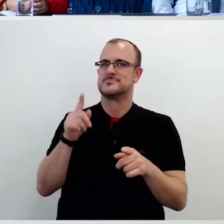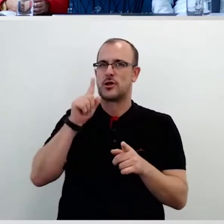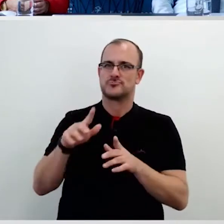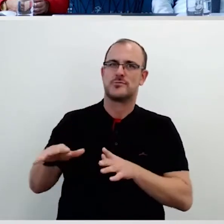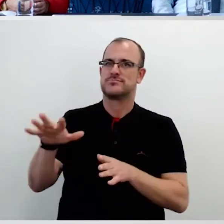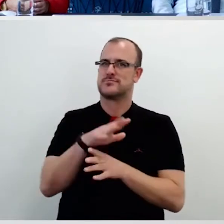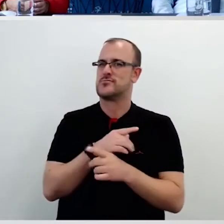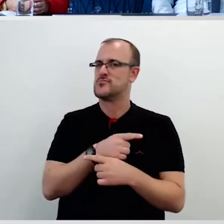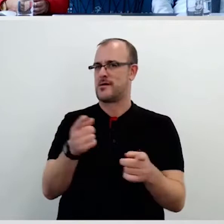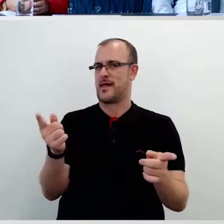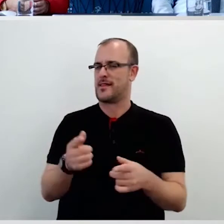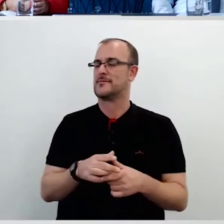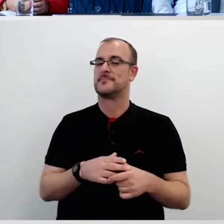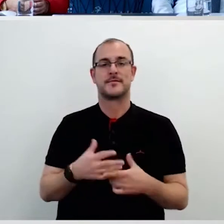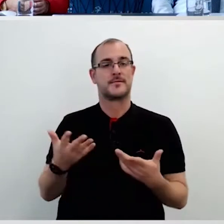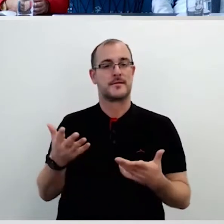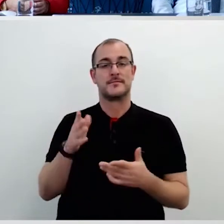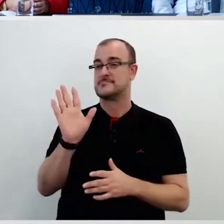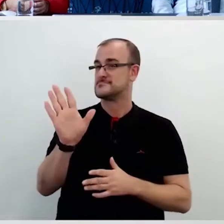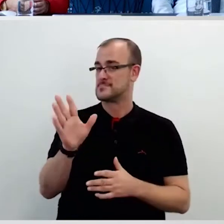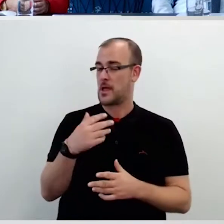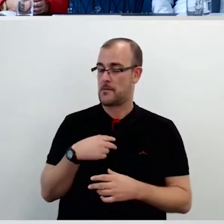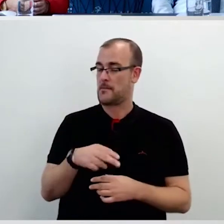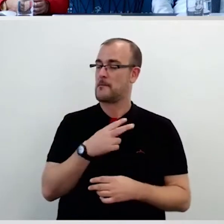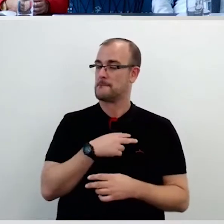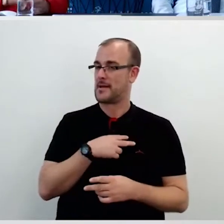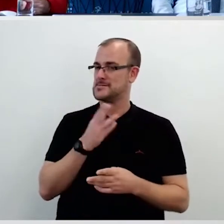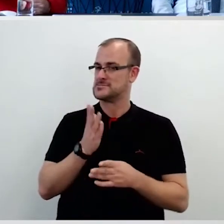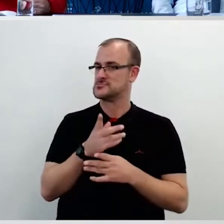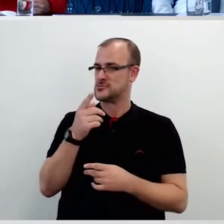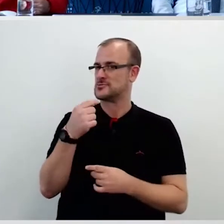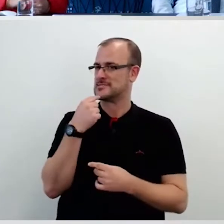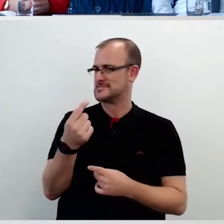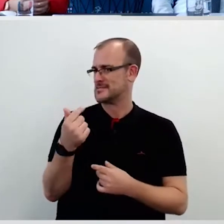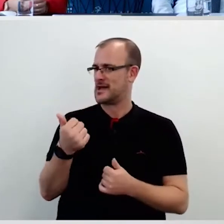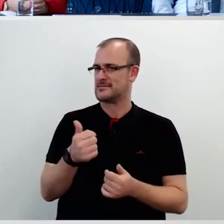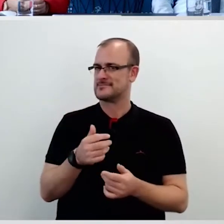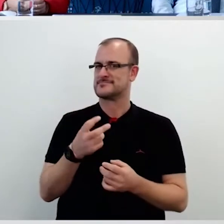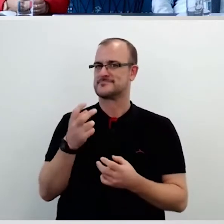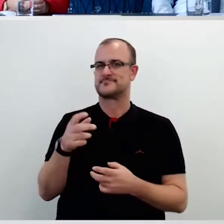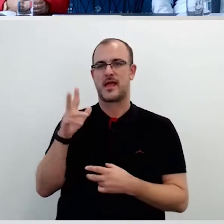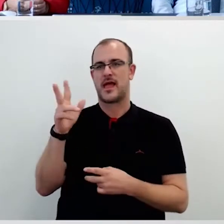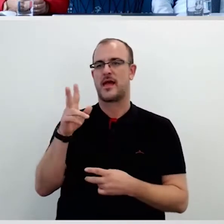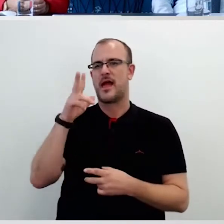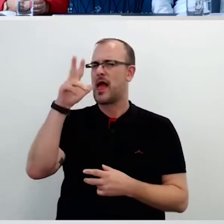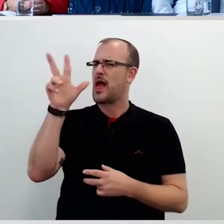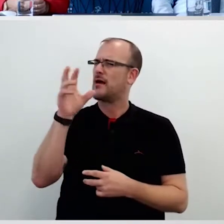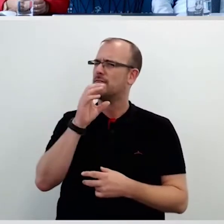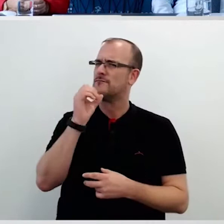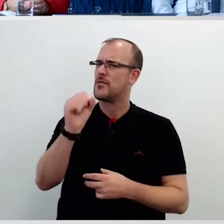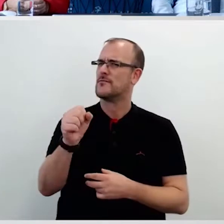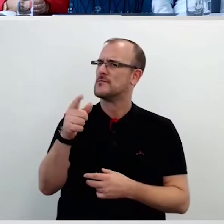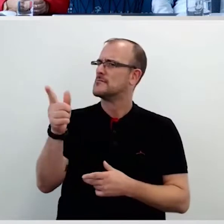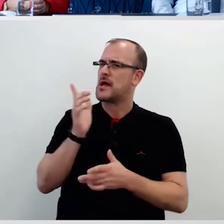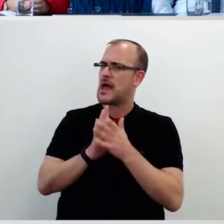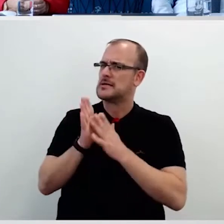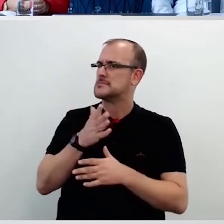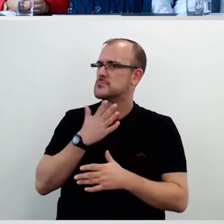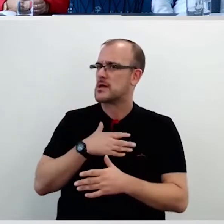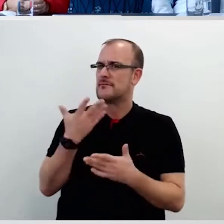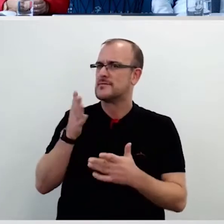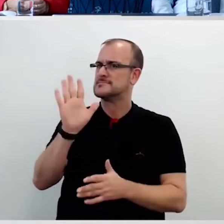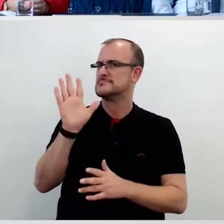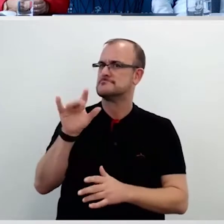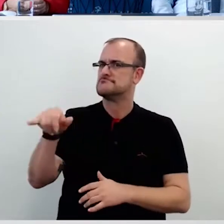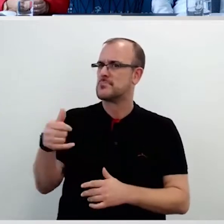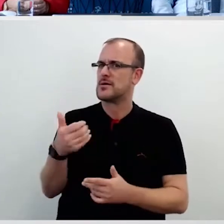haben, mitdenkt. Sie haben auch den Preisträger gerade schon angesprochen. Herr Wolf, erzählen Sie uns gerne etwas über